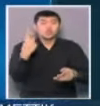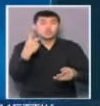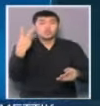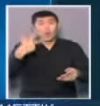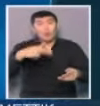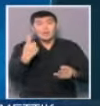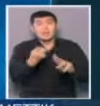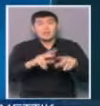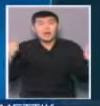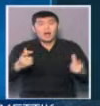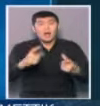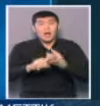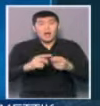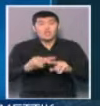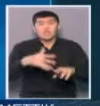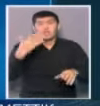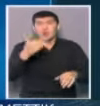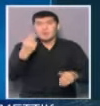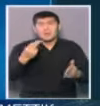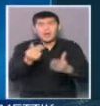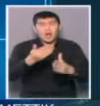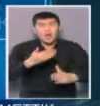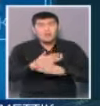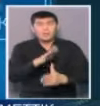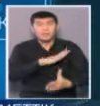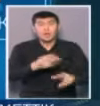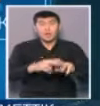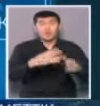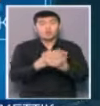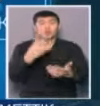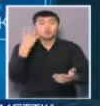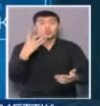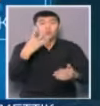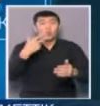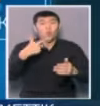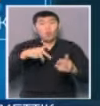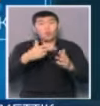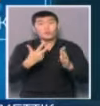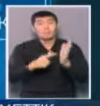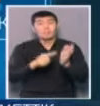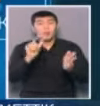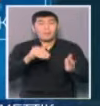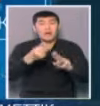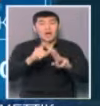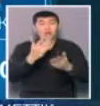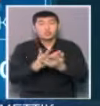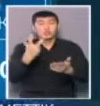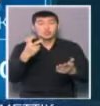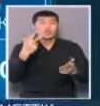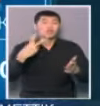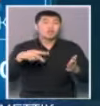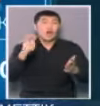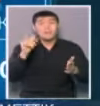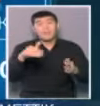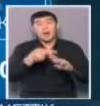бөлінді. Карантиндік шектеулер кезінде 50 миллиард теңге қосымша қаралды. Нәтижесінде 437 мың адам жұмысқа кіріп, оның 320 мыңға жуығы